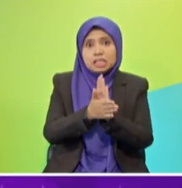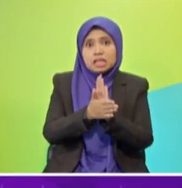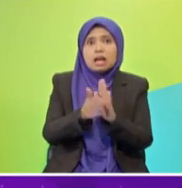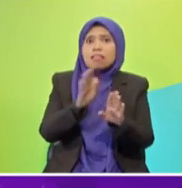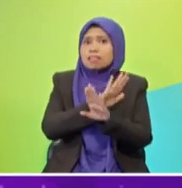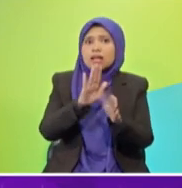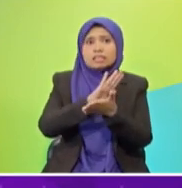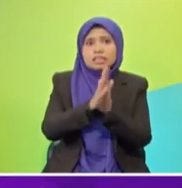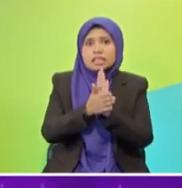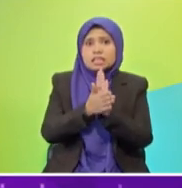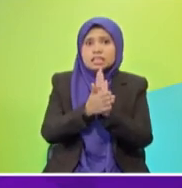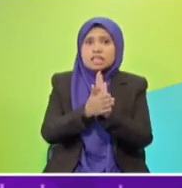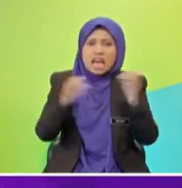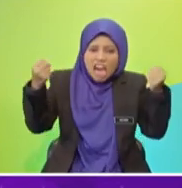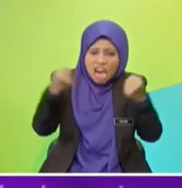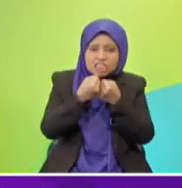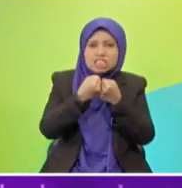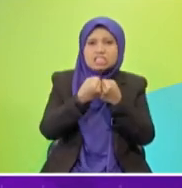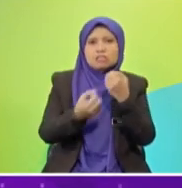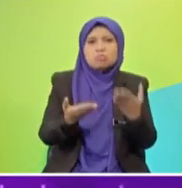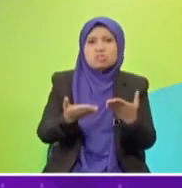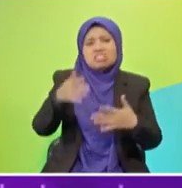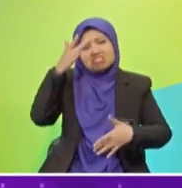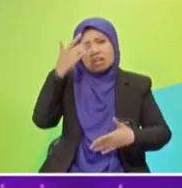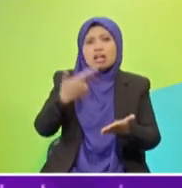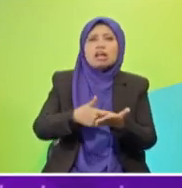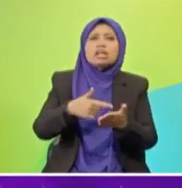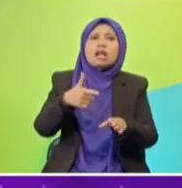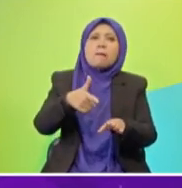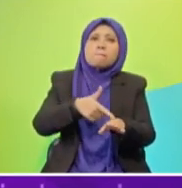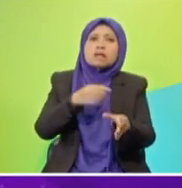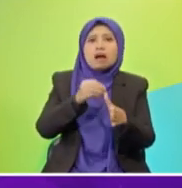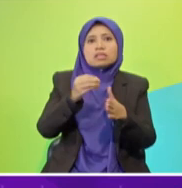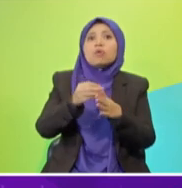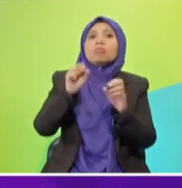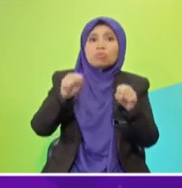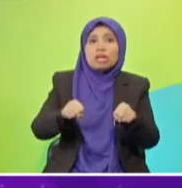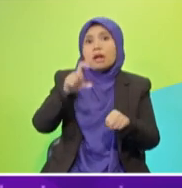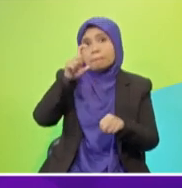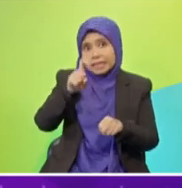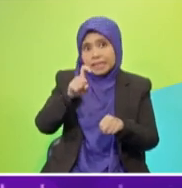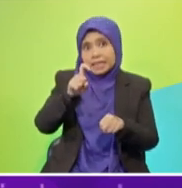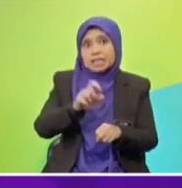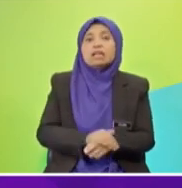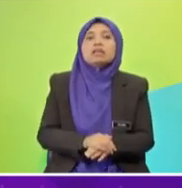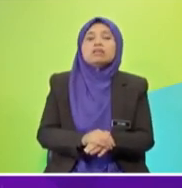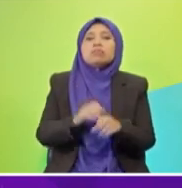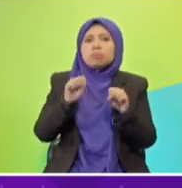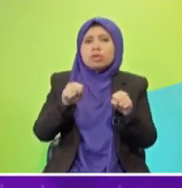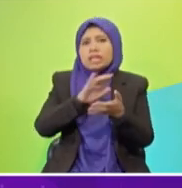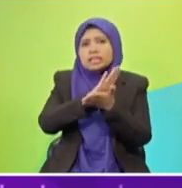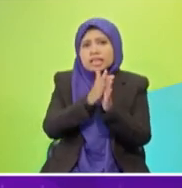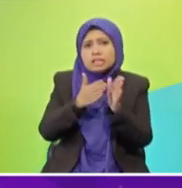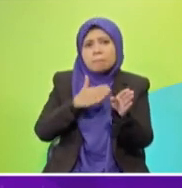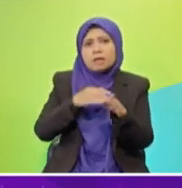ataupun keadaan yang lebih parah beda seterusnya kecemasan juga adalah boleh berlaku kepada siapa